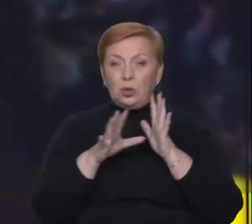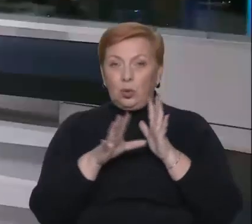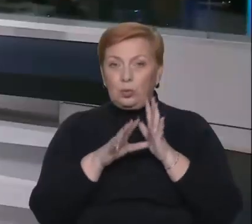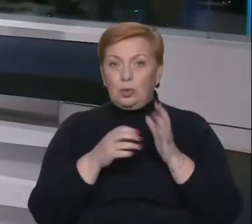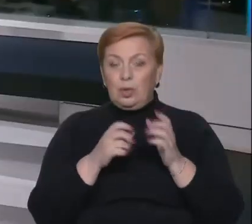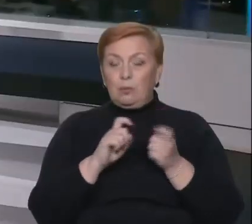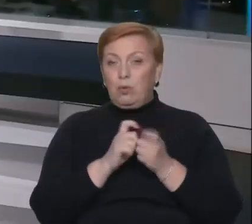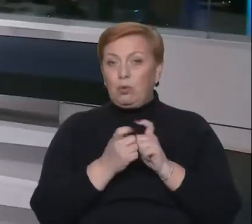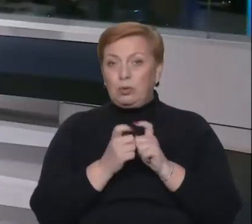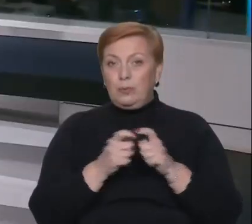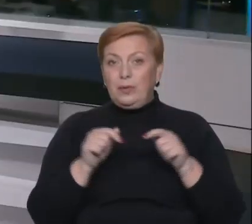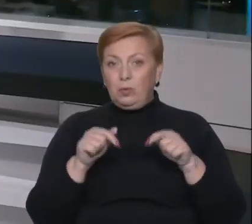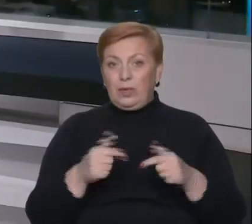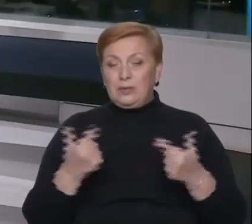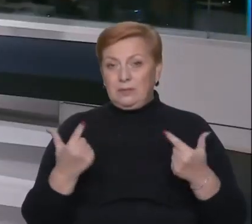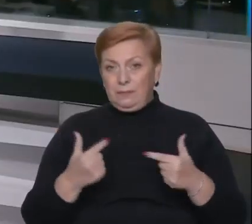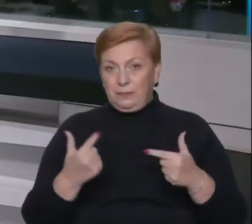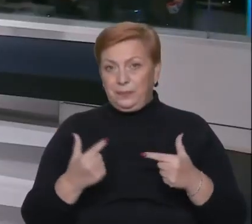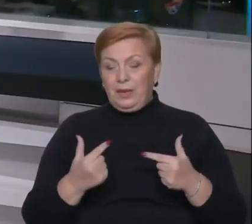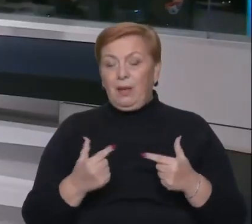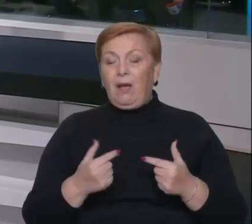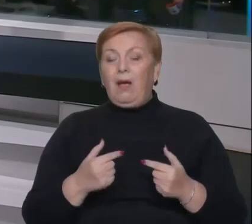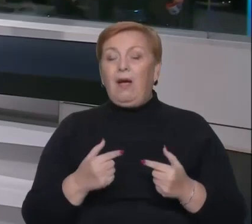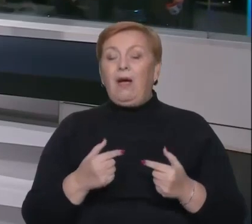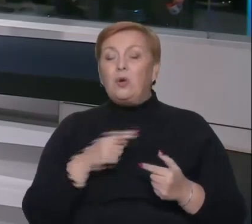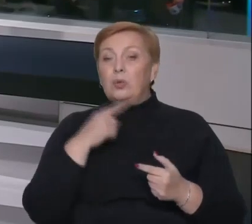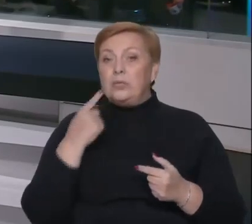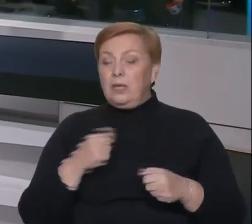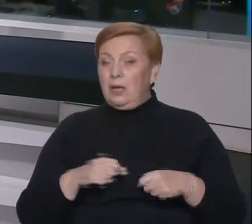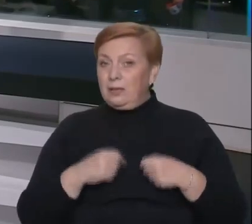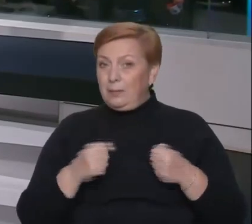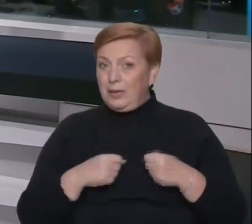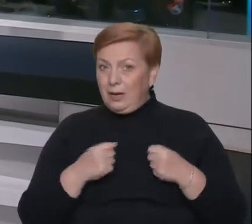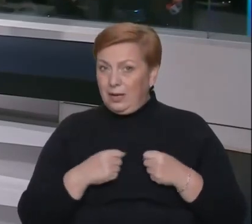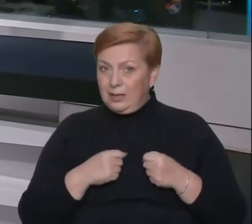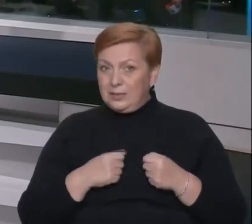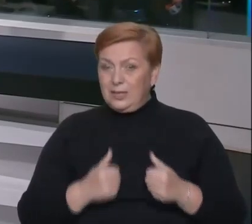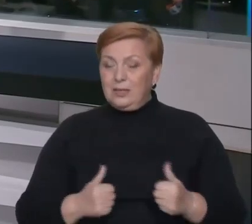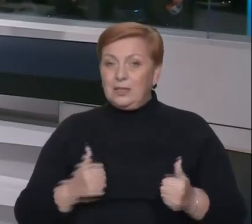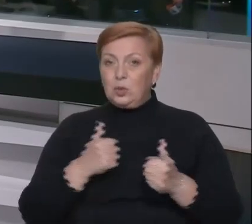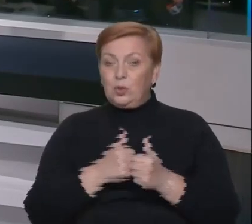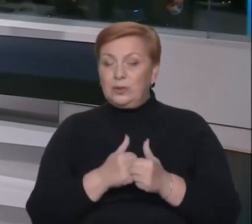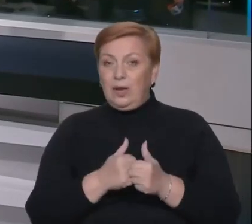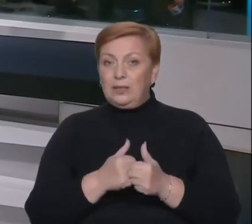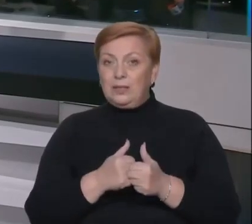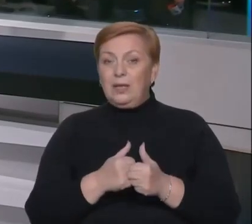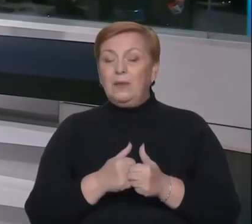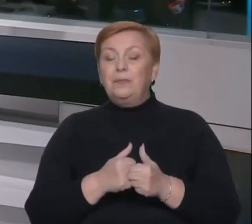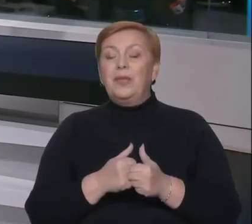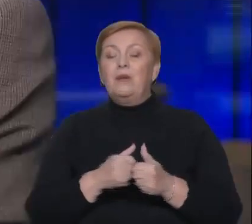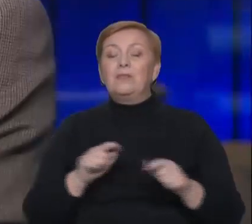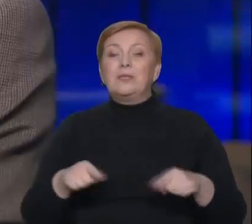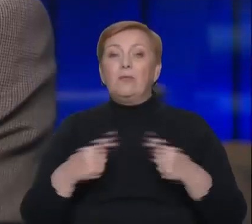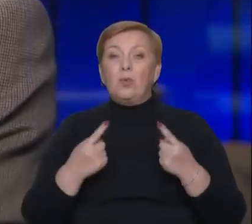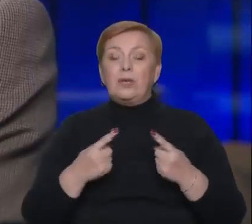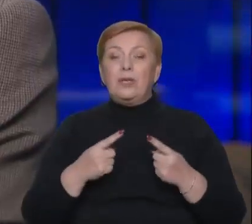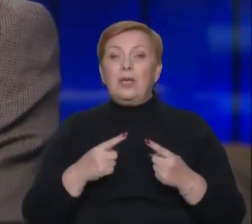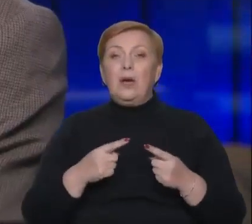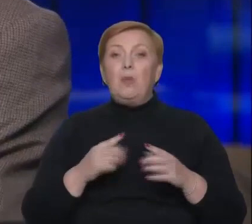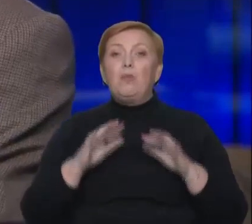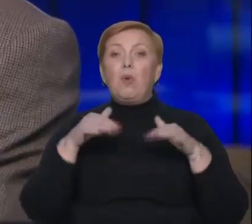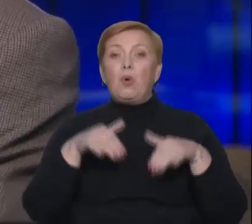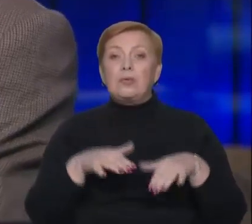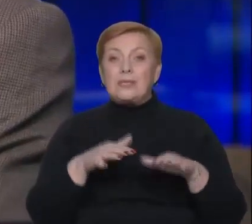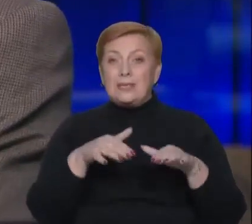говоримо про те, що Росія намагається нас догнати в створенні морських дронів. От, до речі, стосовно того,